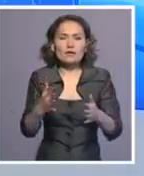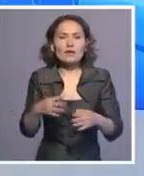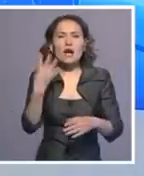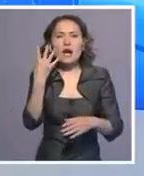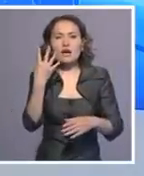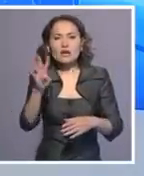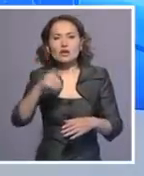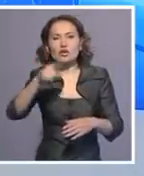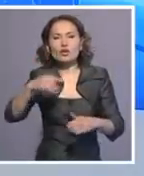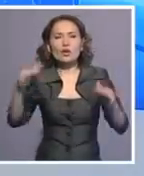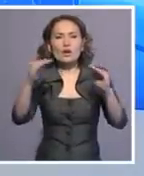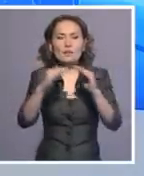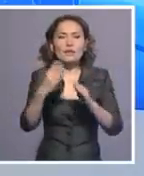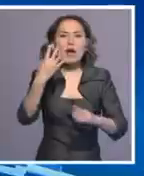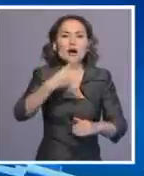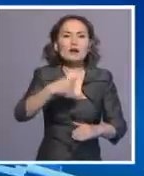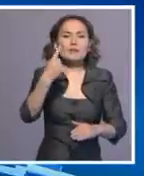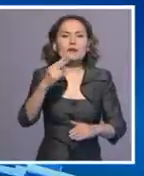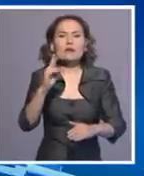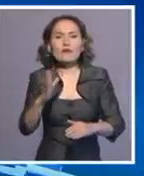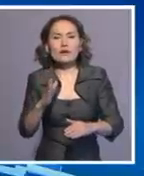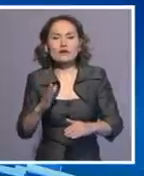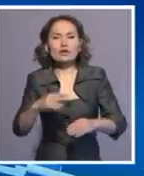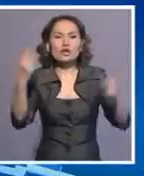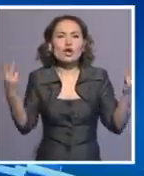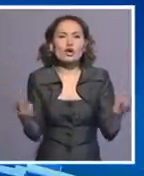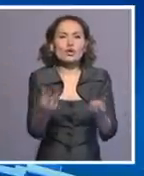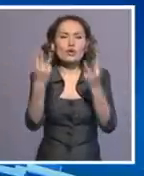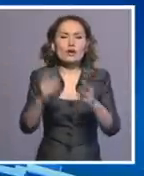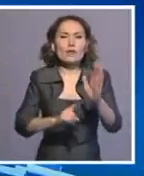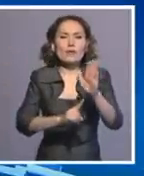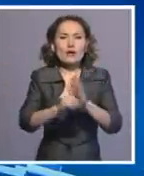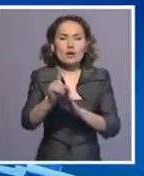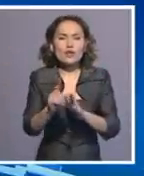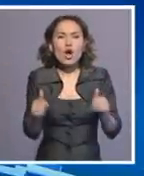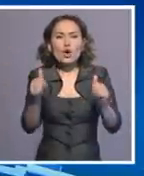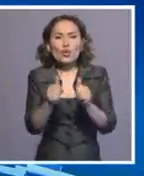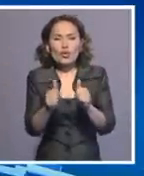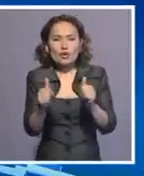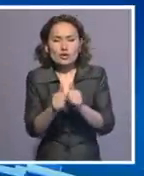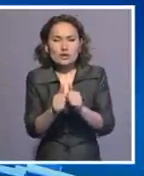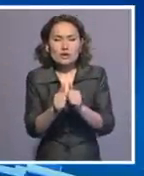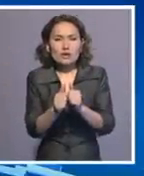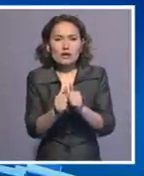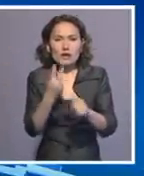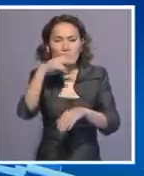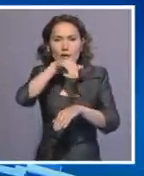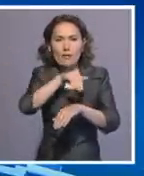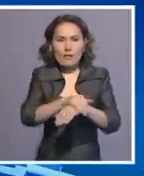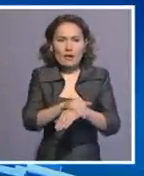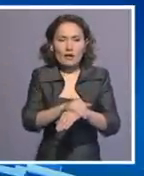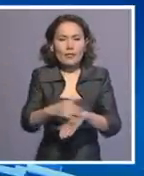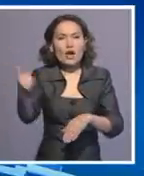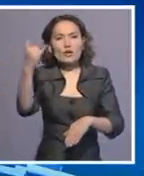үй 41-ші пәтерде өрт болады. Оны алдымен көршілері байқайды. Пәтерден екі адамның денесі